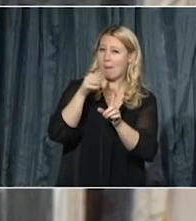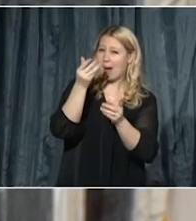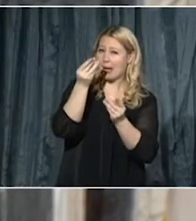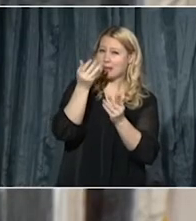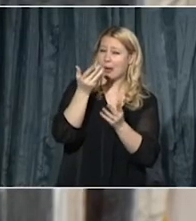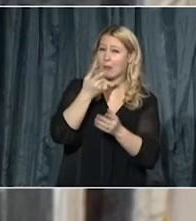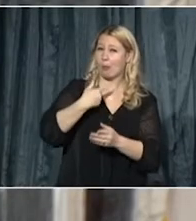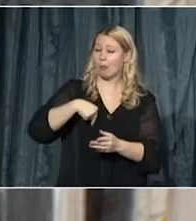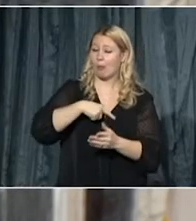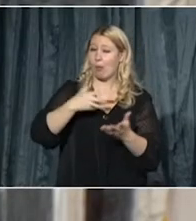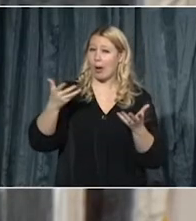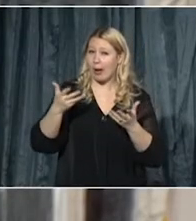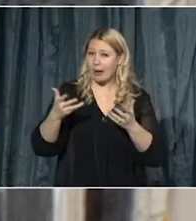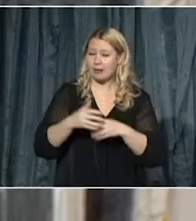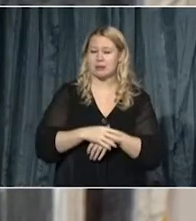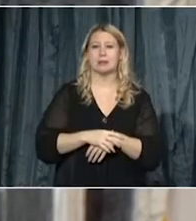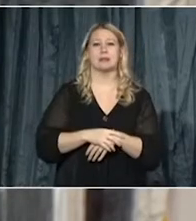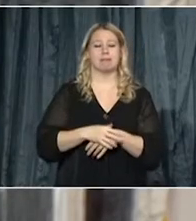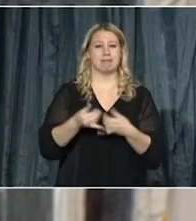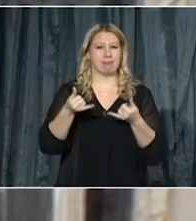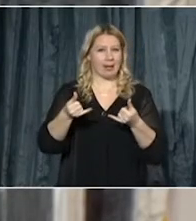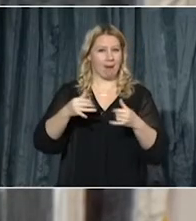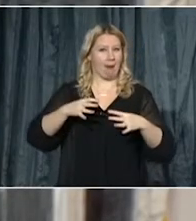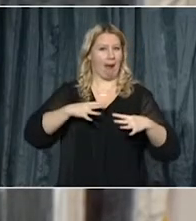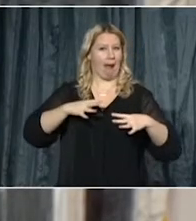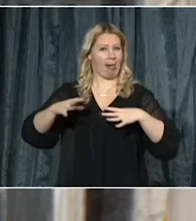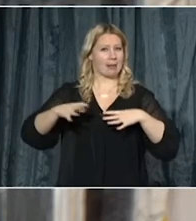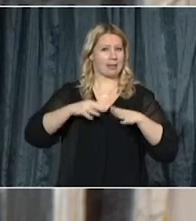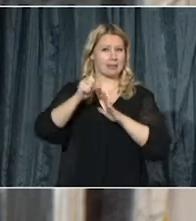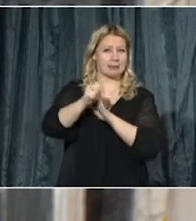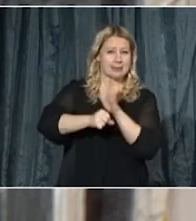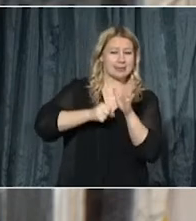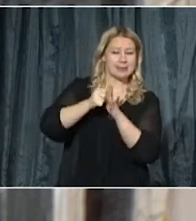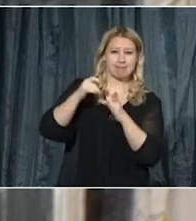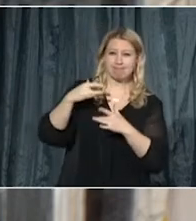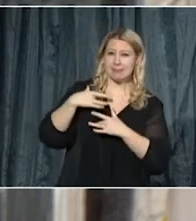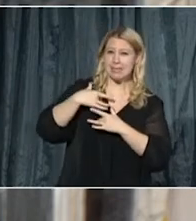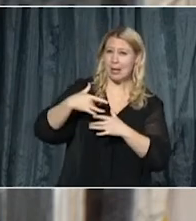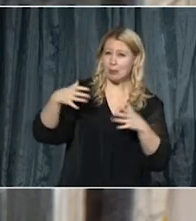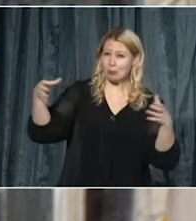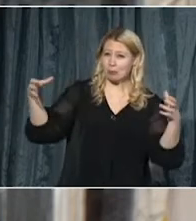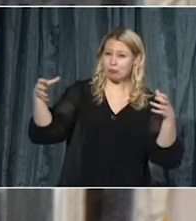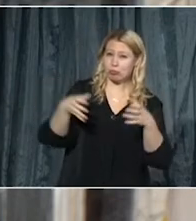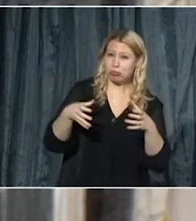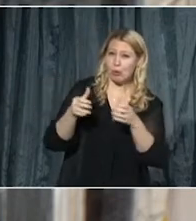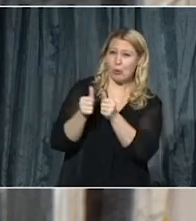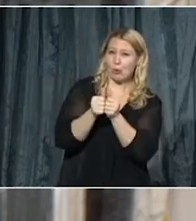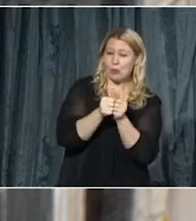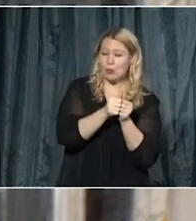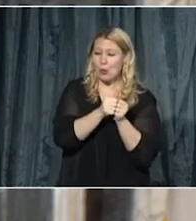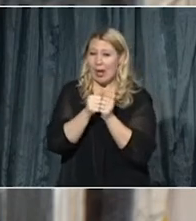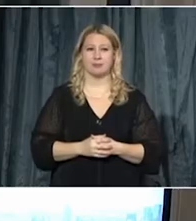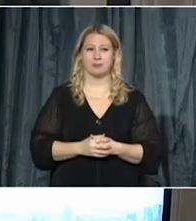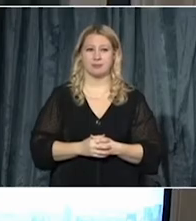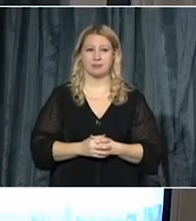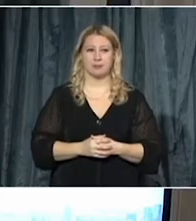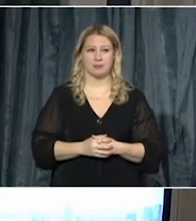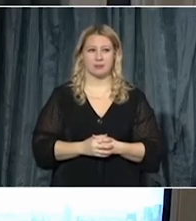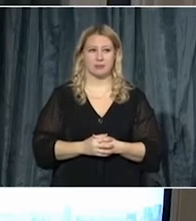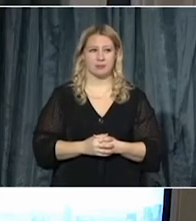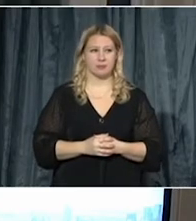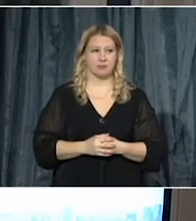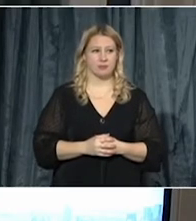에리가답스 뉴욕시장이 크리스마스와 연말 휴가철을 맞아 마스크 착용을 강력 권고하고 나섰습니다 아담스